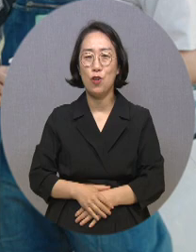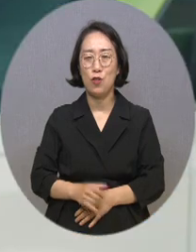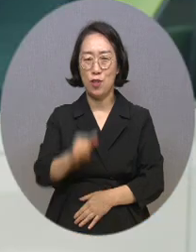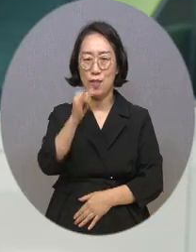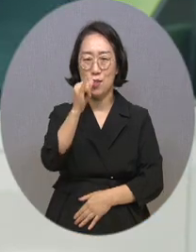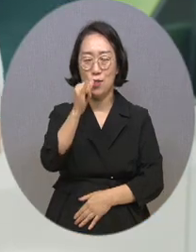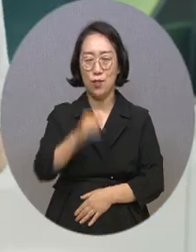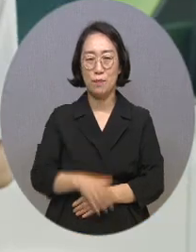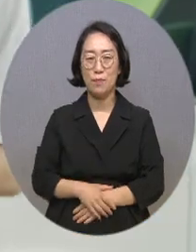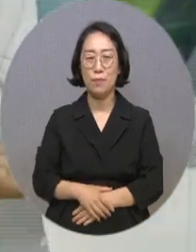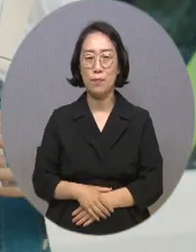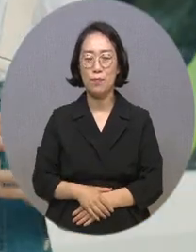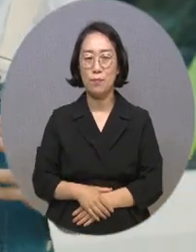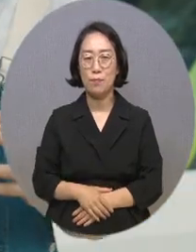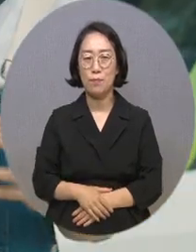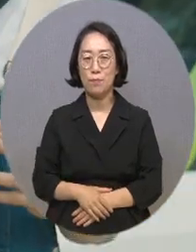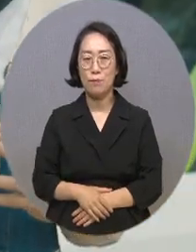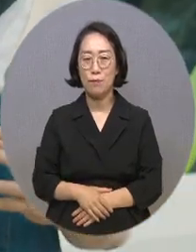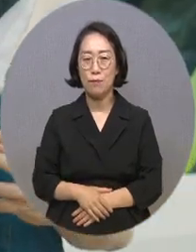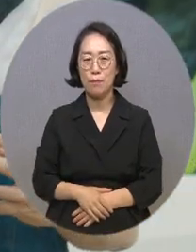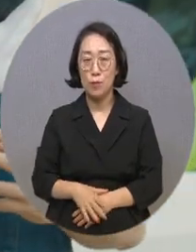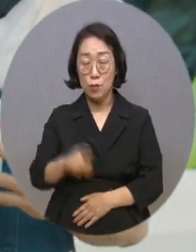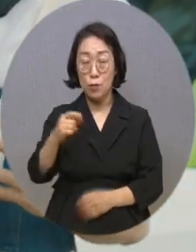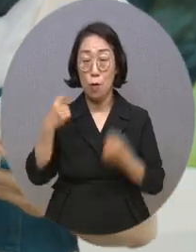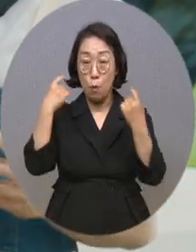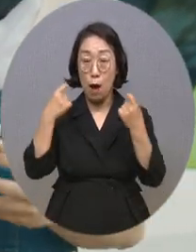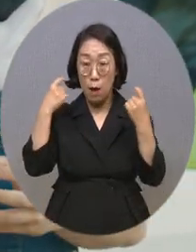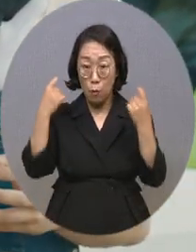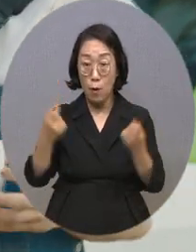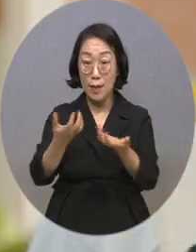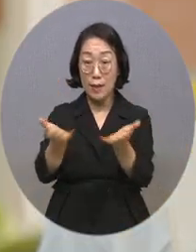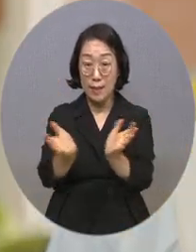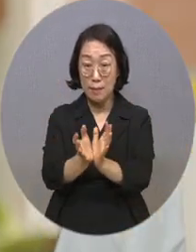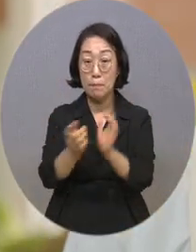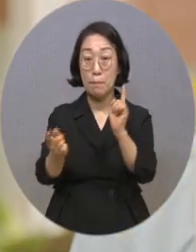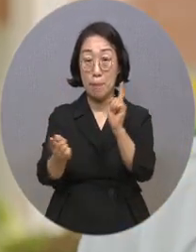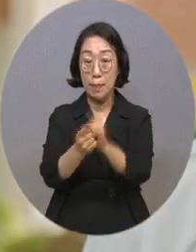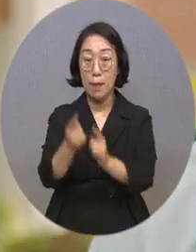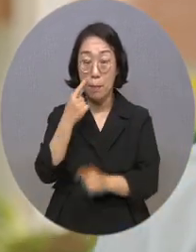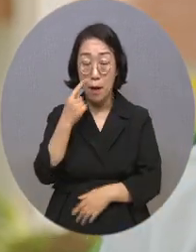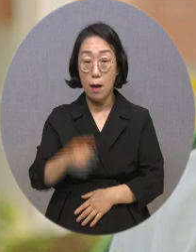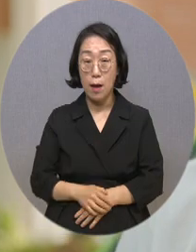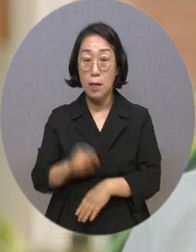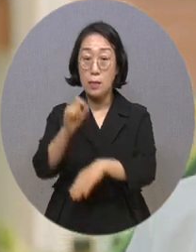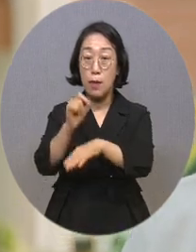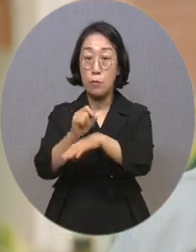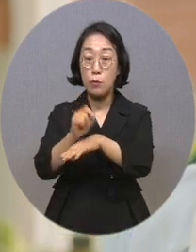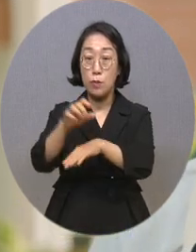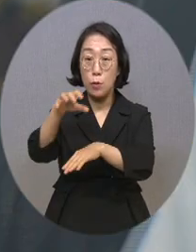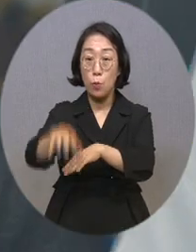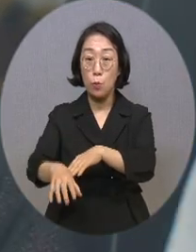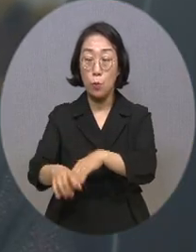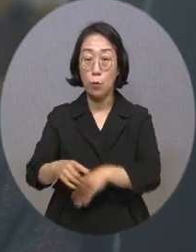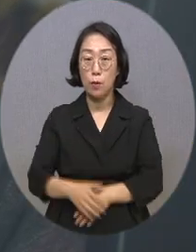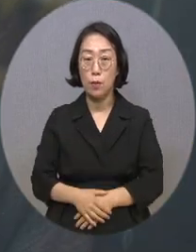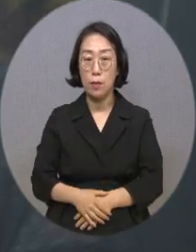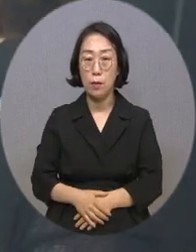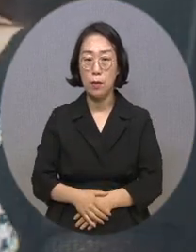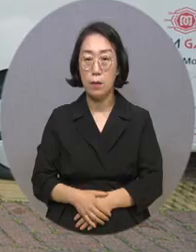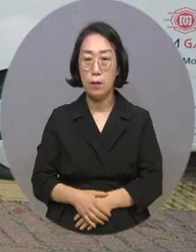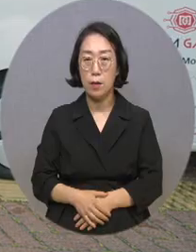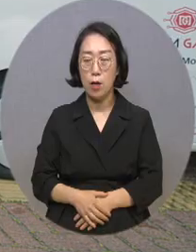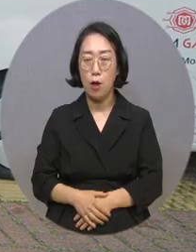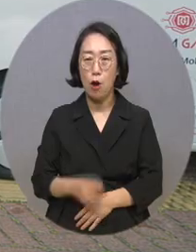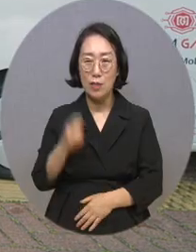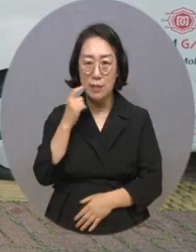나는. 그 전에 저희 먼저 일단 관광팀부터 한번 만나보도록 할까요? 네. 네. 너무 좋습니다. 근데 관광팀 사무실 어디지? 나 그건 잘 모르는데. 나성도의